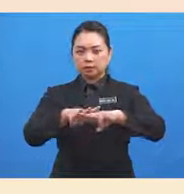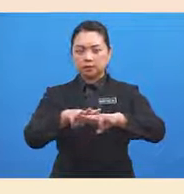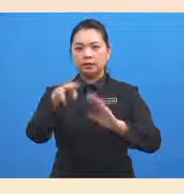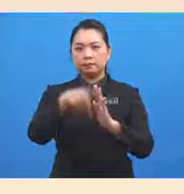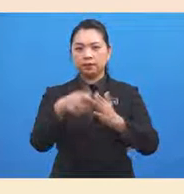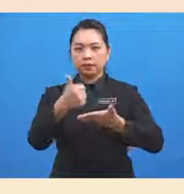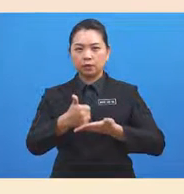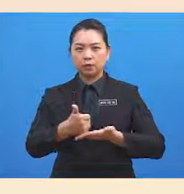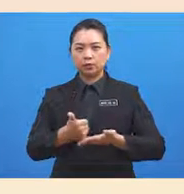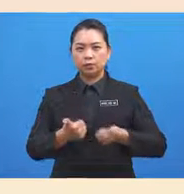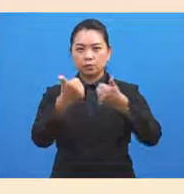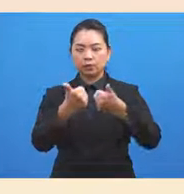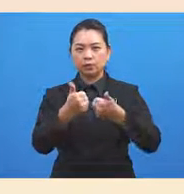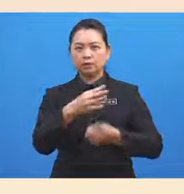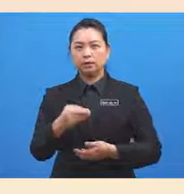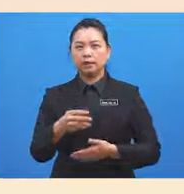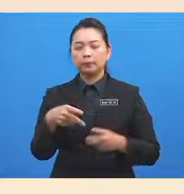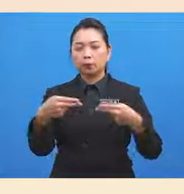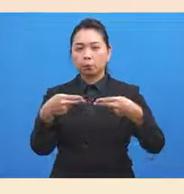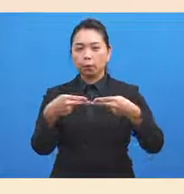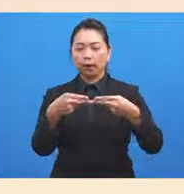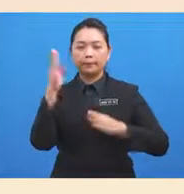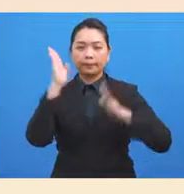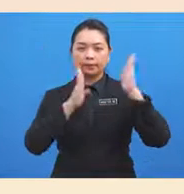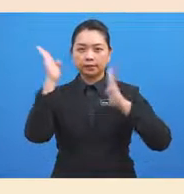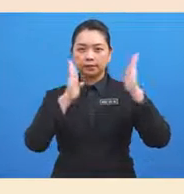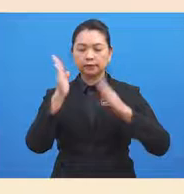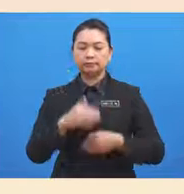pengangkutan dan perhubungan di Malaysia.